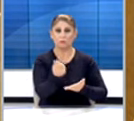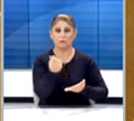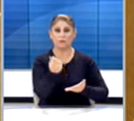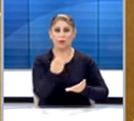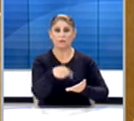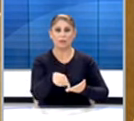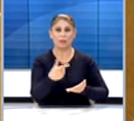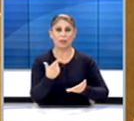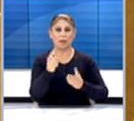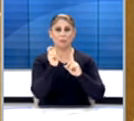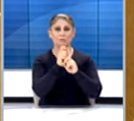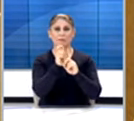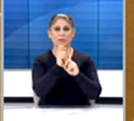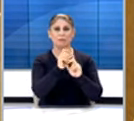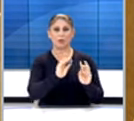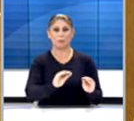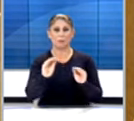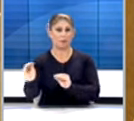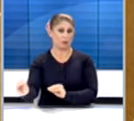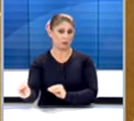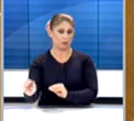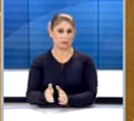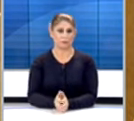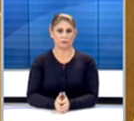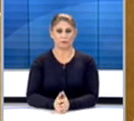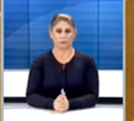της ψηφιακής μετάβασης.